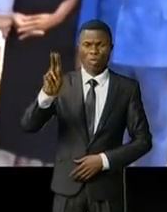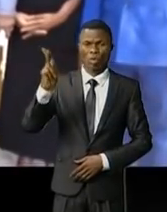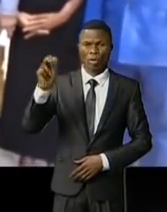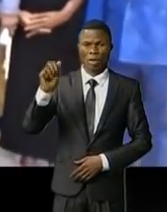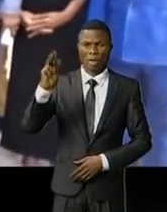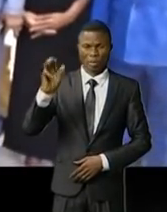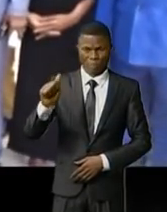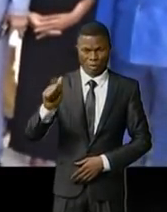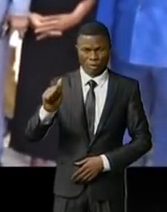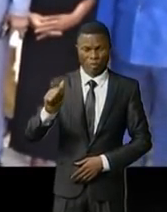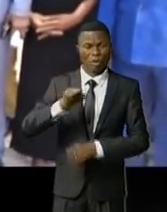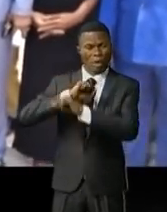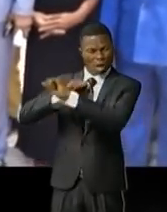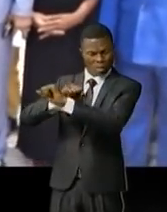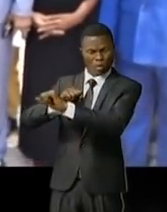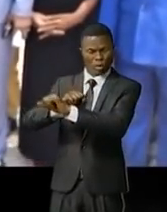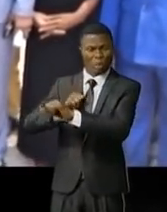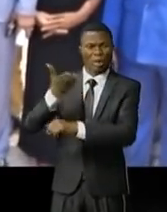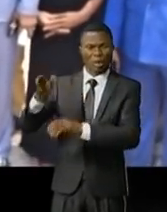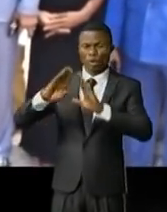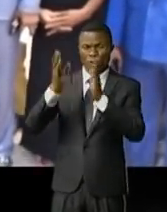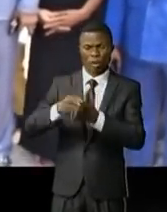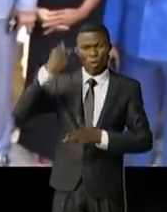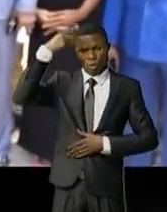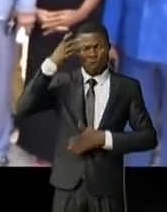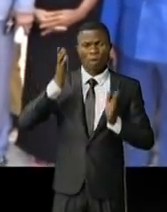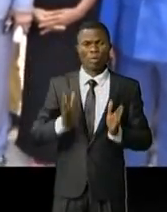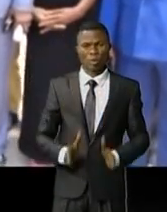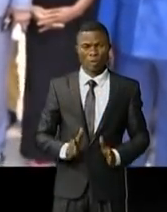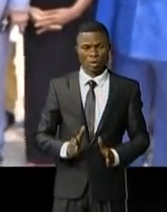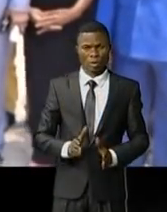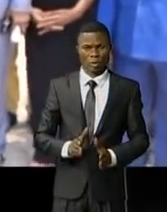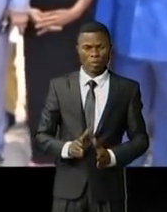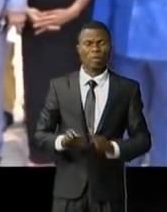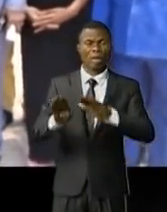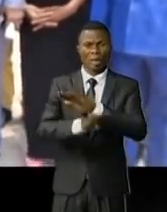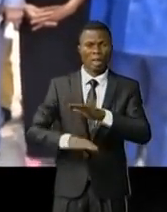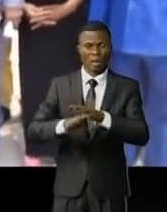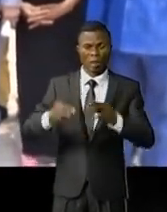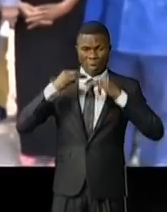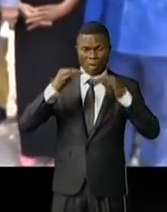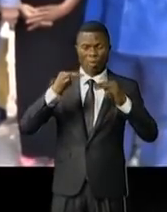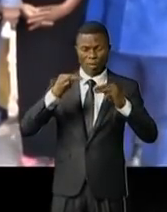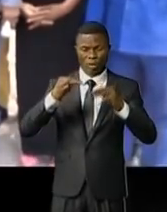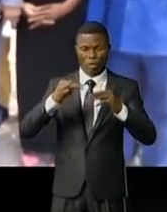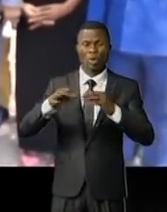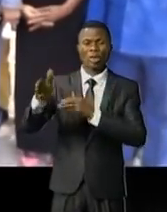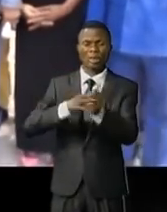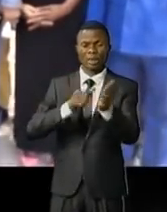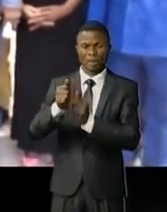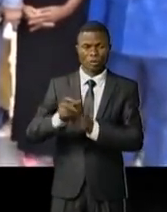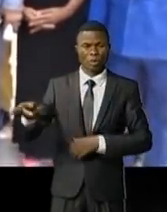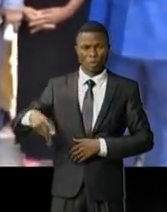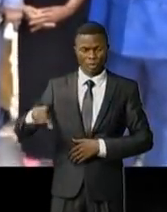sommes prêts à barrer la route à tous les politiciens qui sont à la base de ces messages de diabolisation